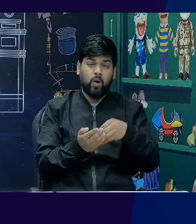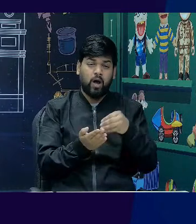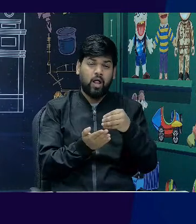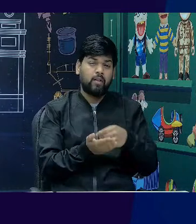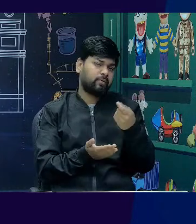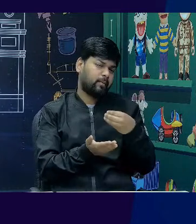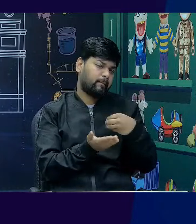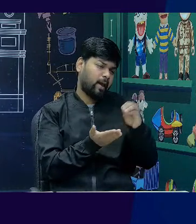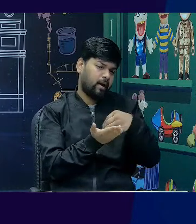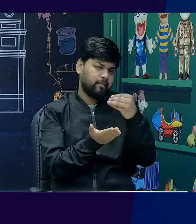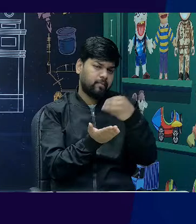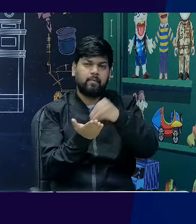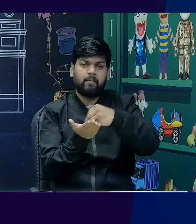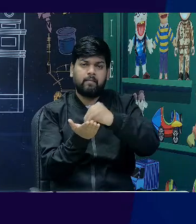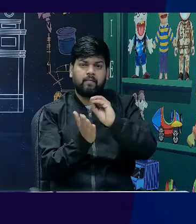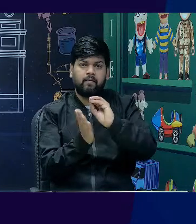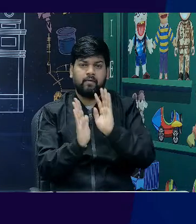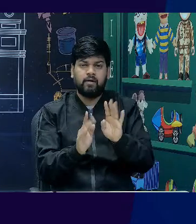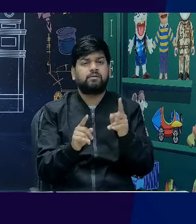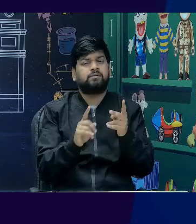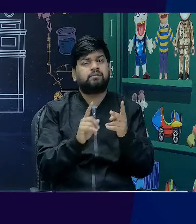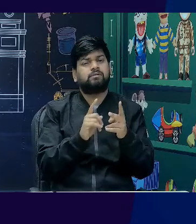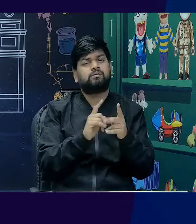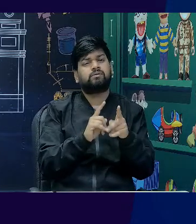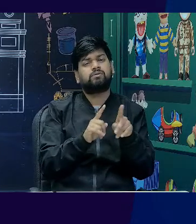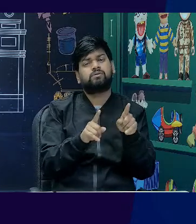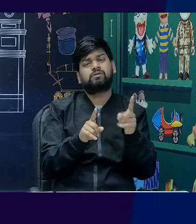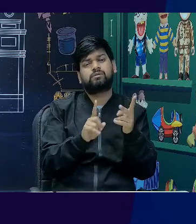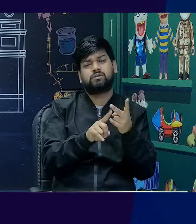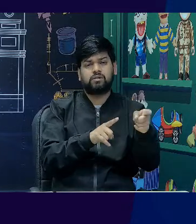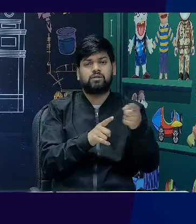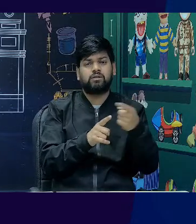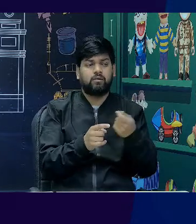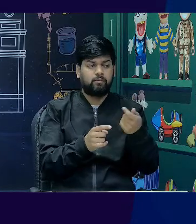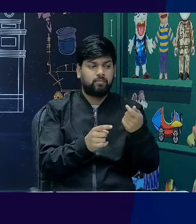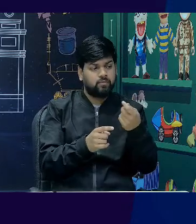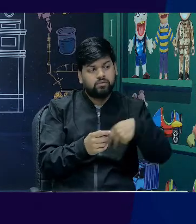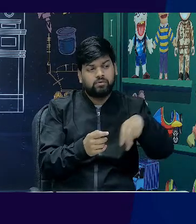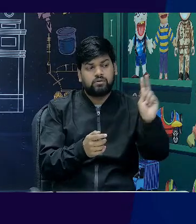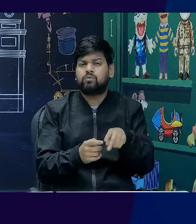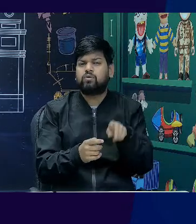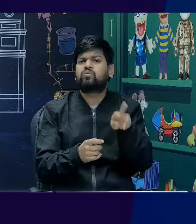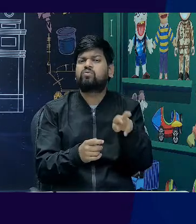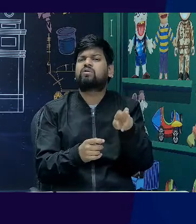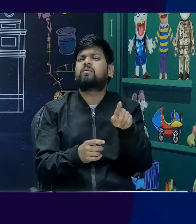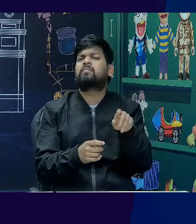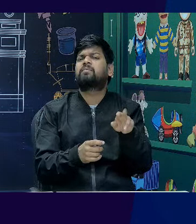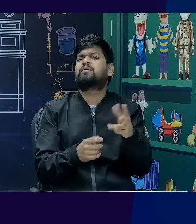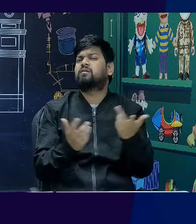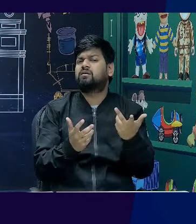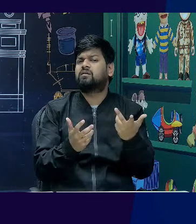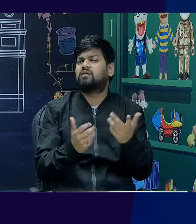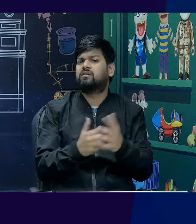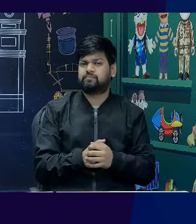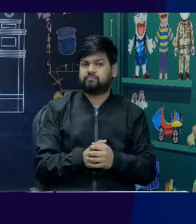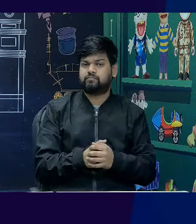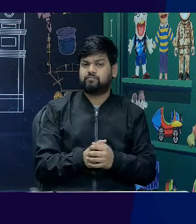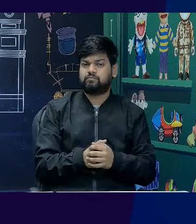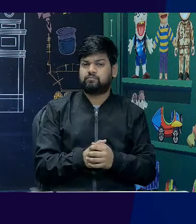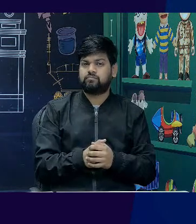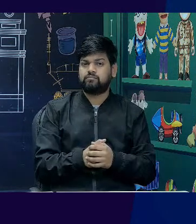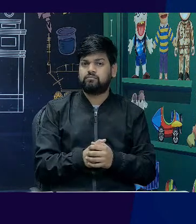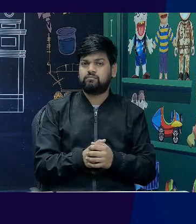divided into revenue expenditure and capital expenditure. So revenue expenditure क्या होता है, जो ना तो कोई आपकी